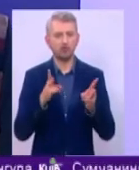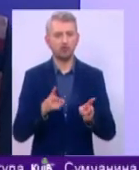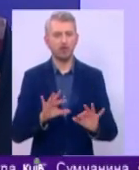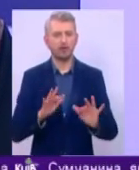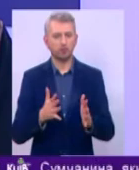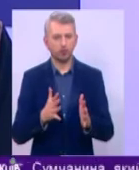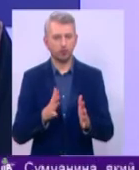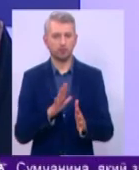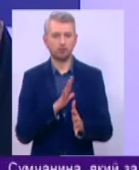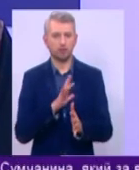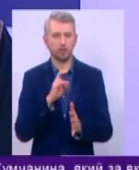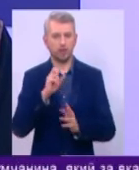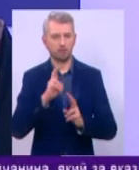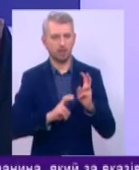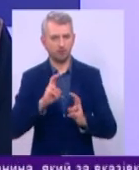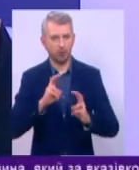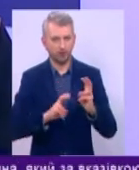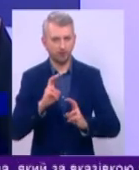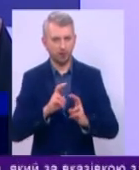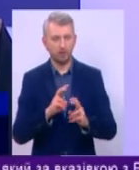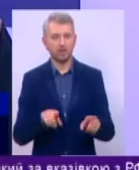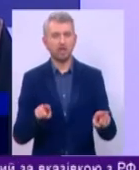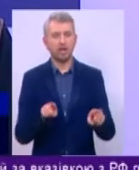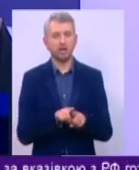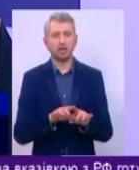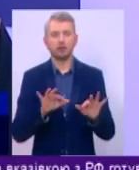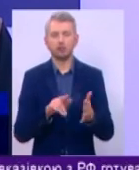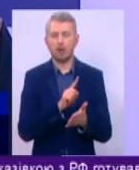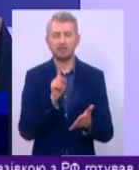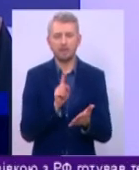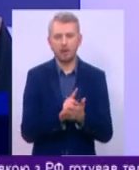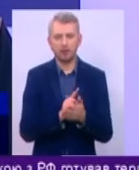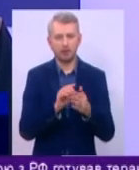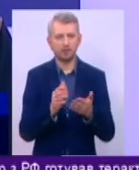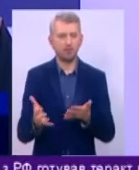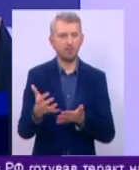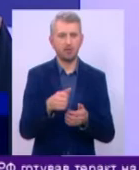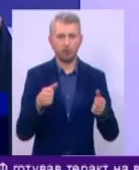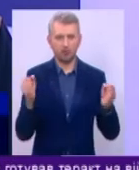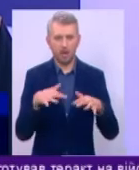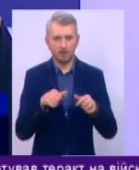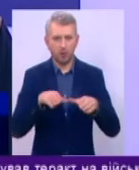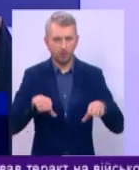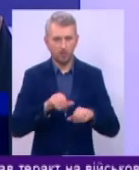случай произошел на производстві, в таких случаях обязательно собирается комиссия і факт